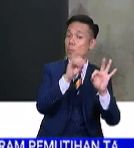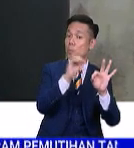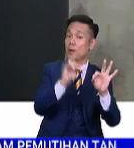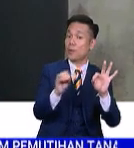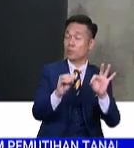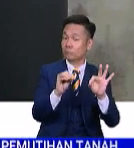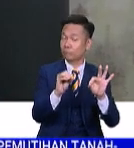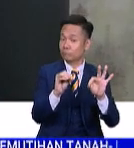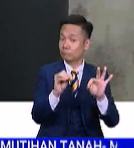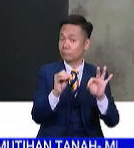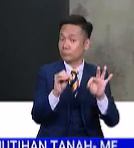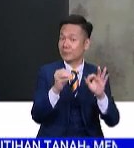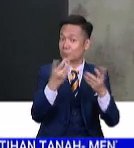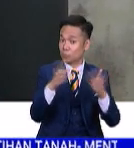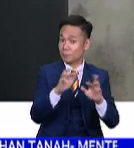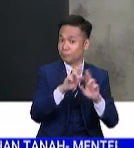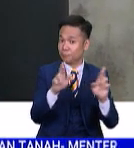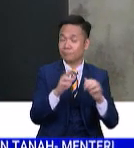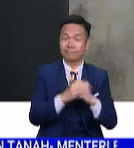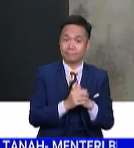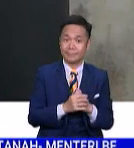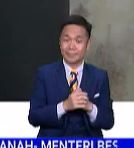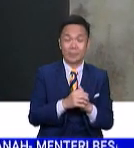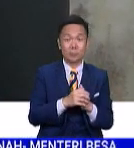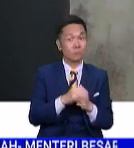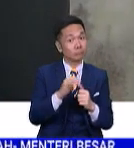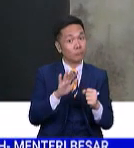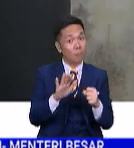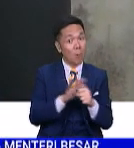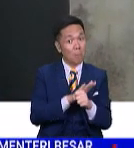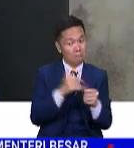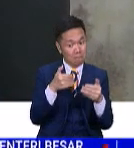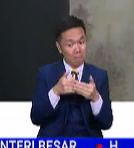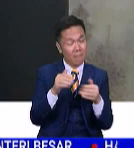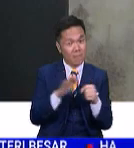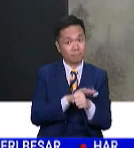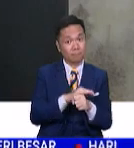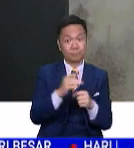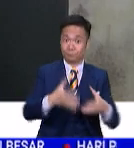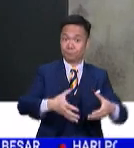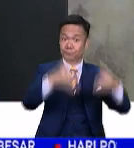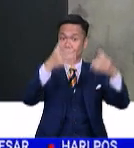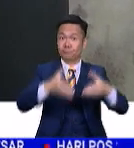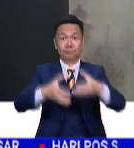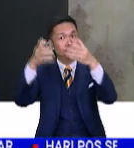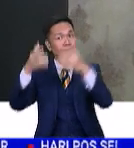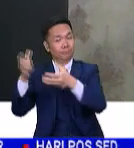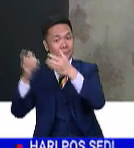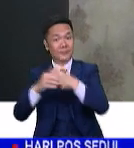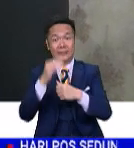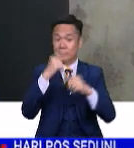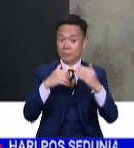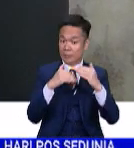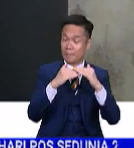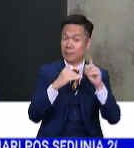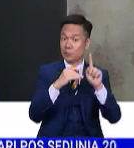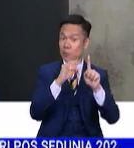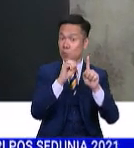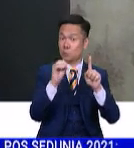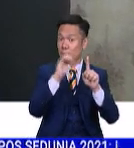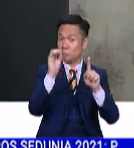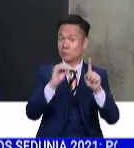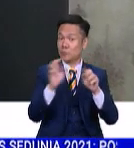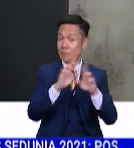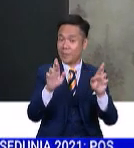bermakna telah pun meliputi hampir keseluruhan. Dari segi bangunan, kita kira 100% siap.